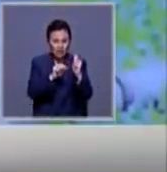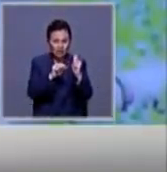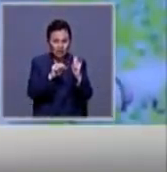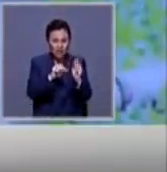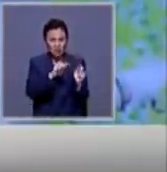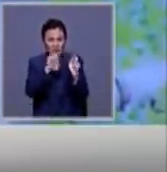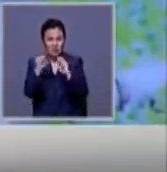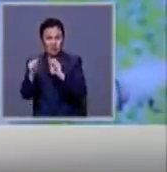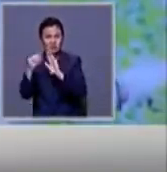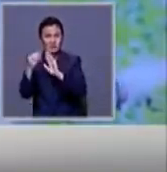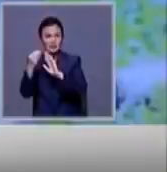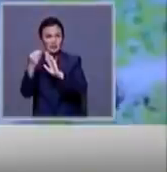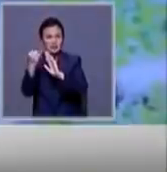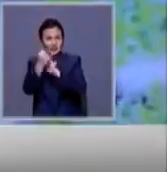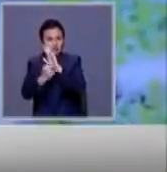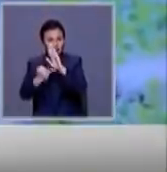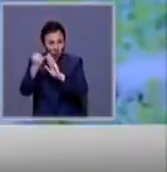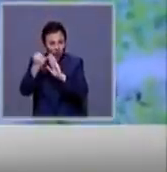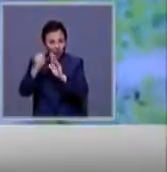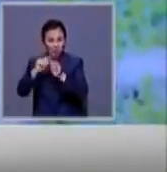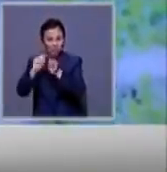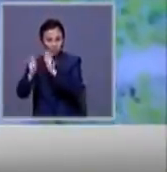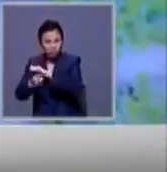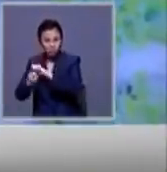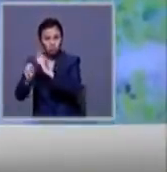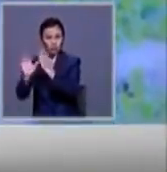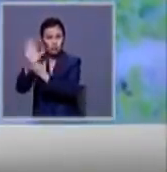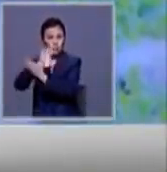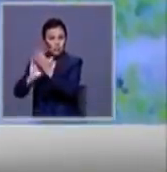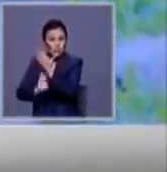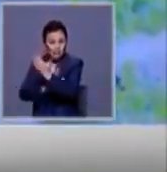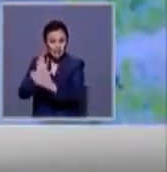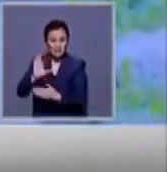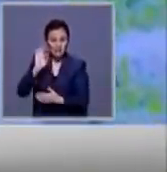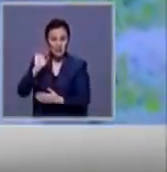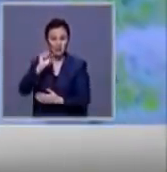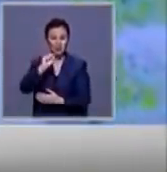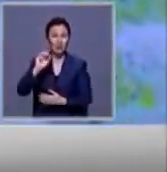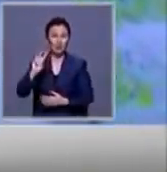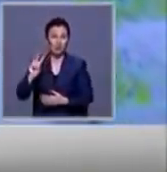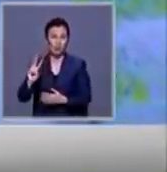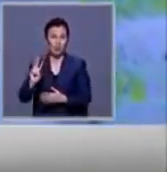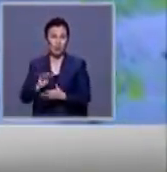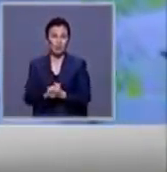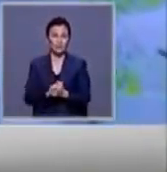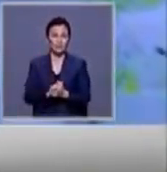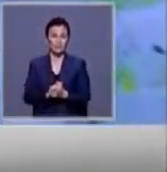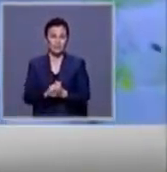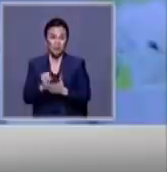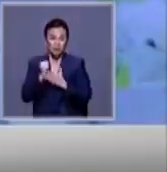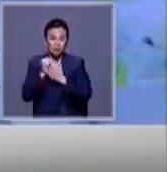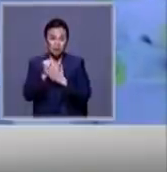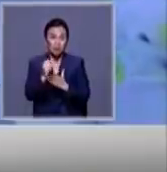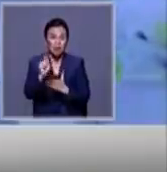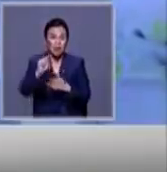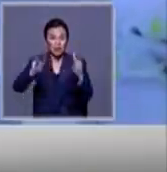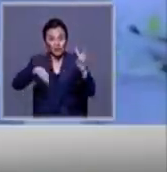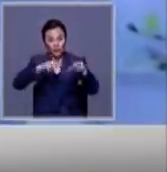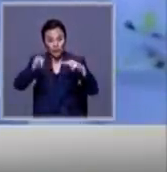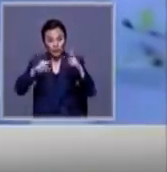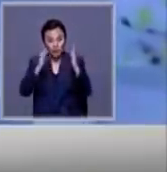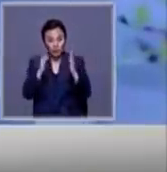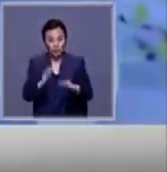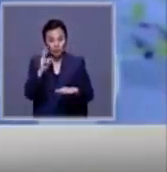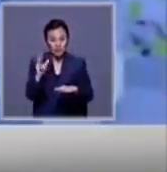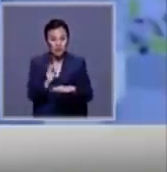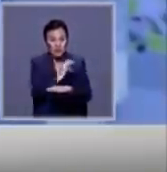าแล้วก็มาเลือกกันที่ถึงระดับประเทศแล้วก็เข้าไปเป็นสว.ซึ่งจะเป็นผู้ที่คอยไปตรวจสอบพวกนักการ